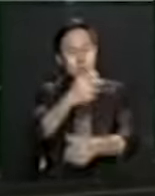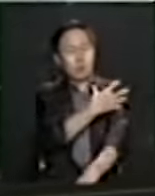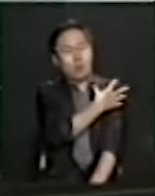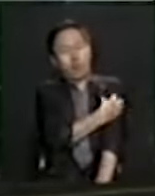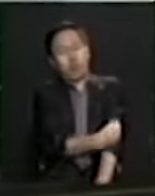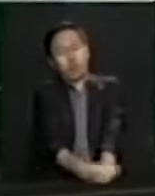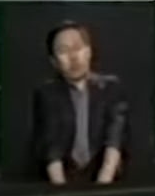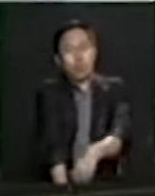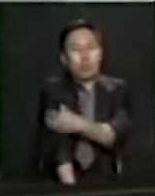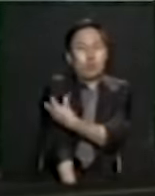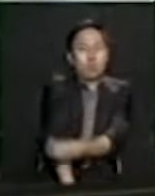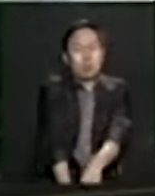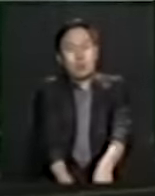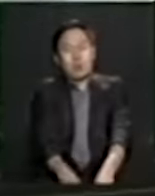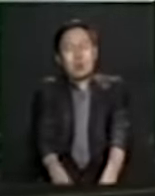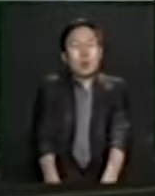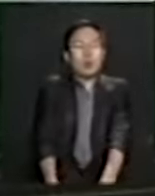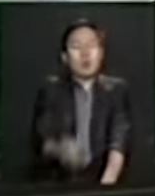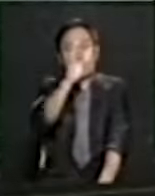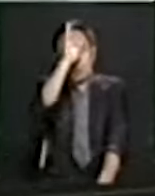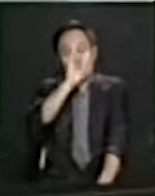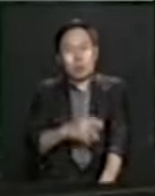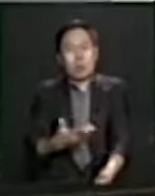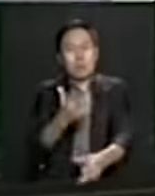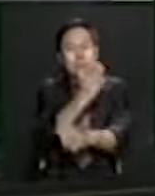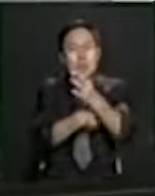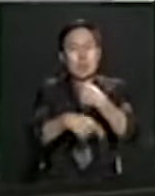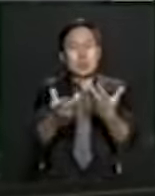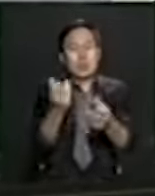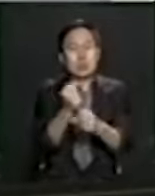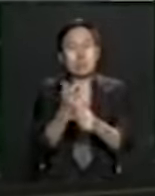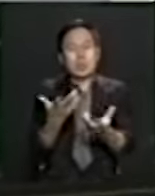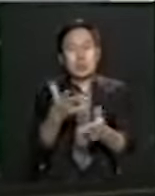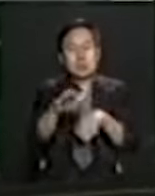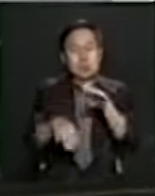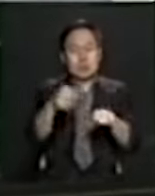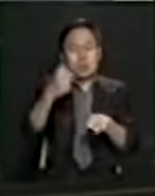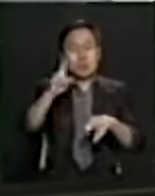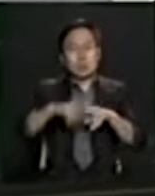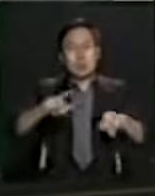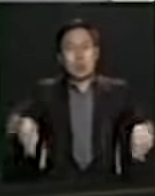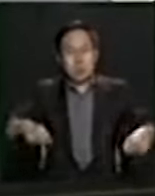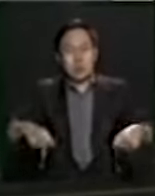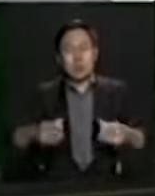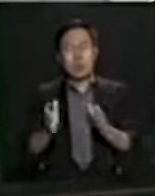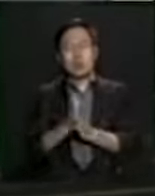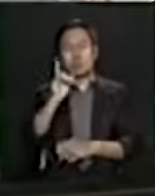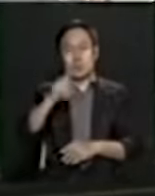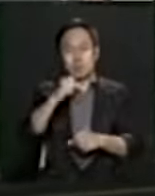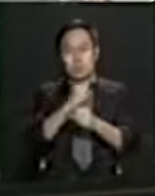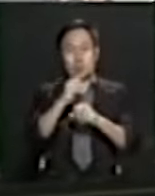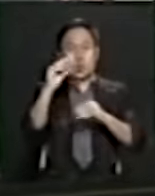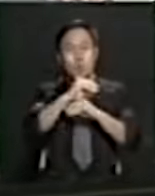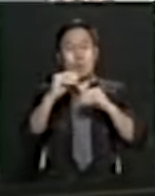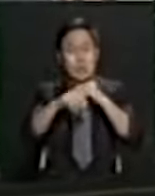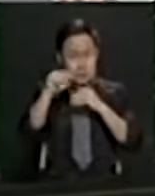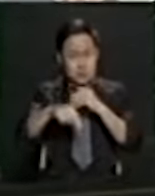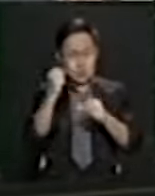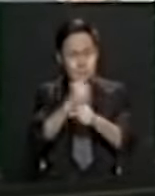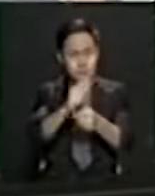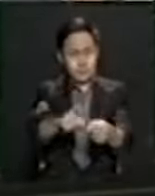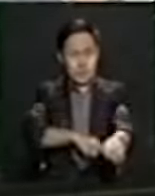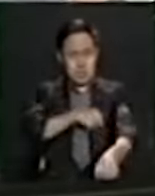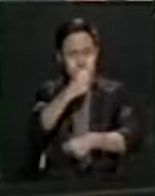เอาใจใส่ของโรตารี ่ เราได้รวมกับหลายองค์กรโดยทำโครงการนี้มากว่า30ปีแล้ว